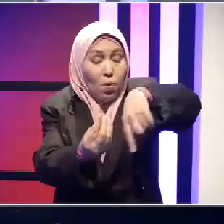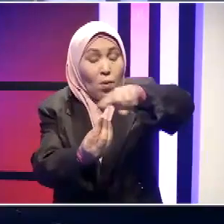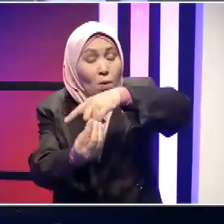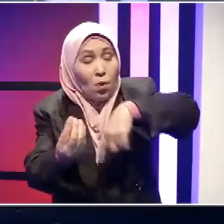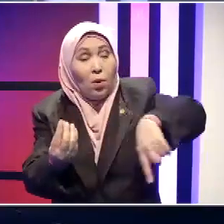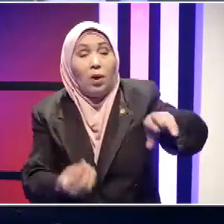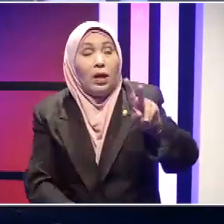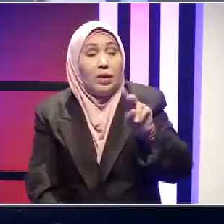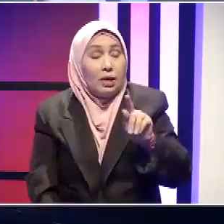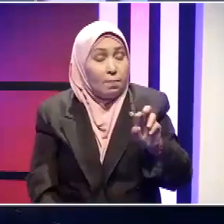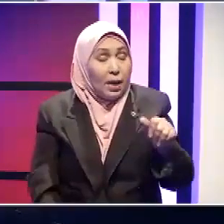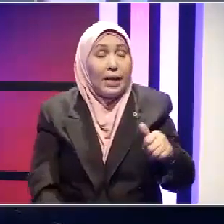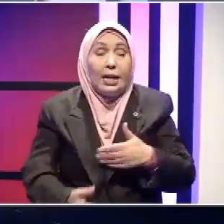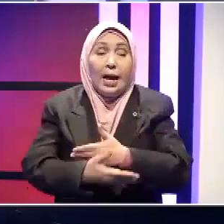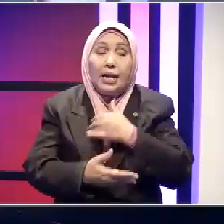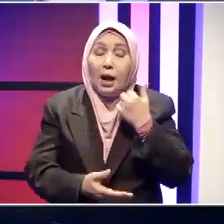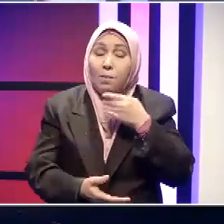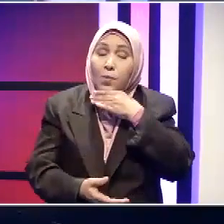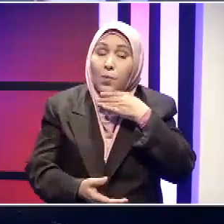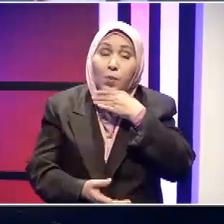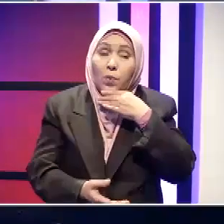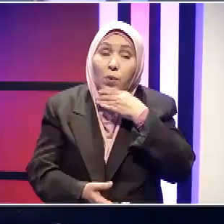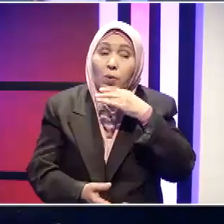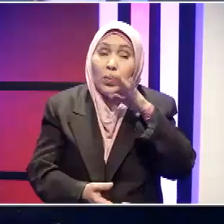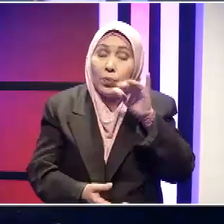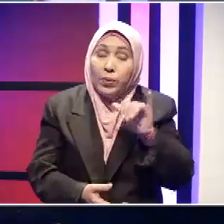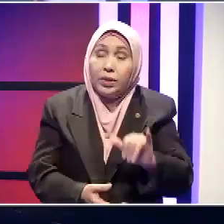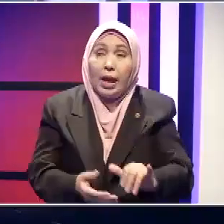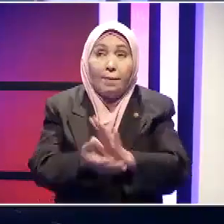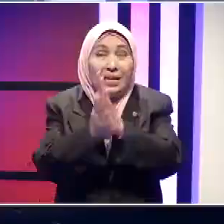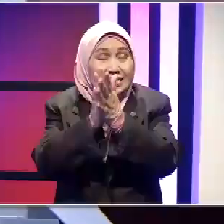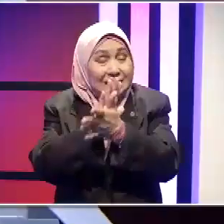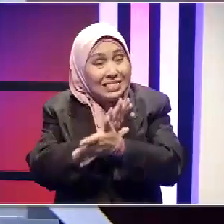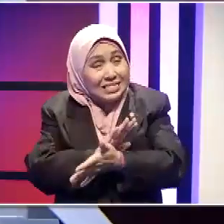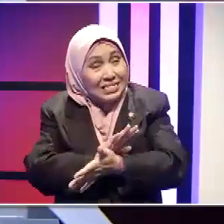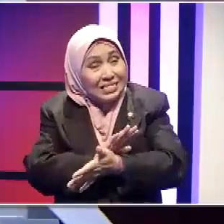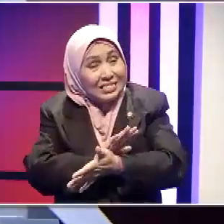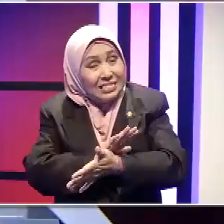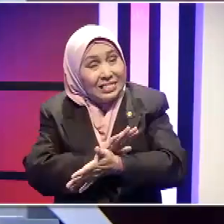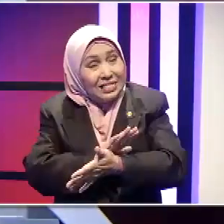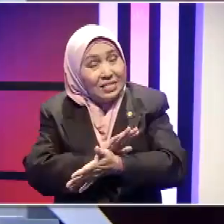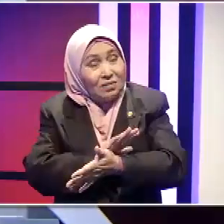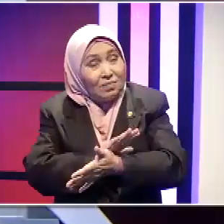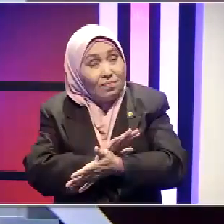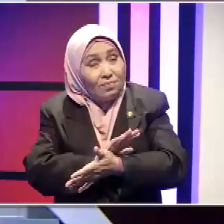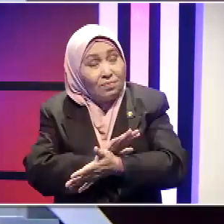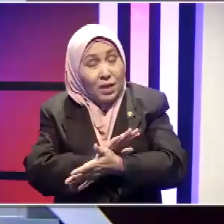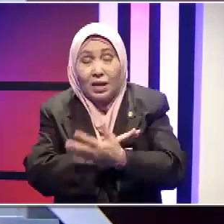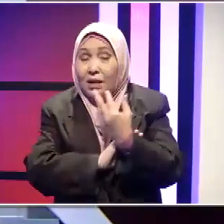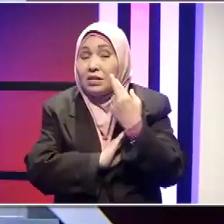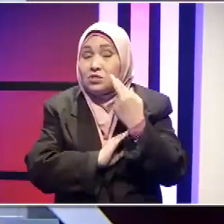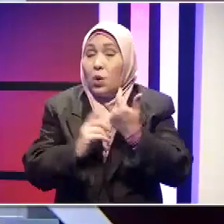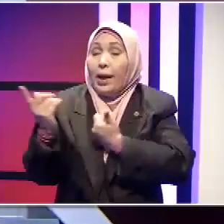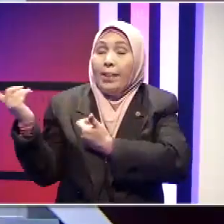55 nih maksudnya anak muda sang anak muda yang menjadi Apple tukang sedih karena restore dan